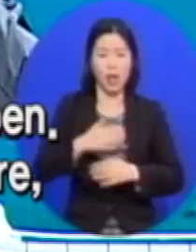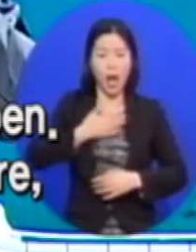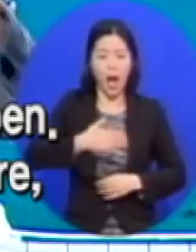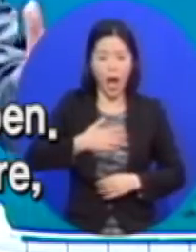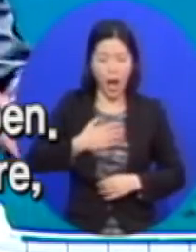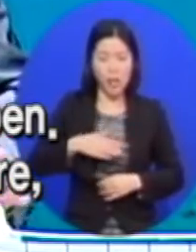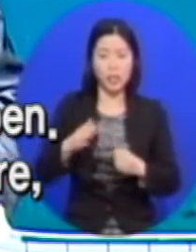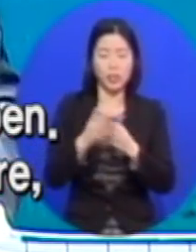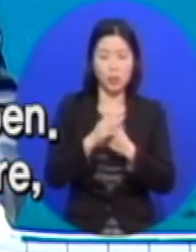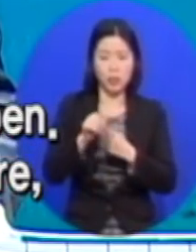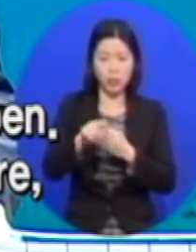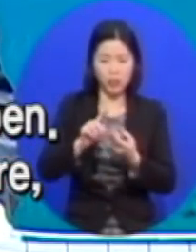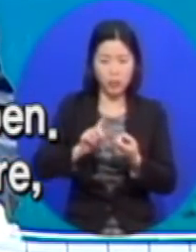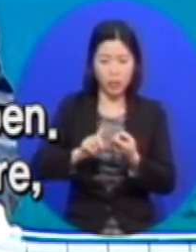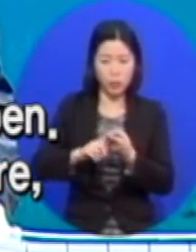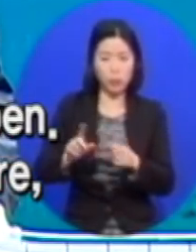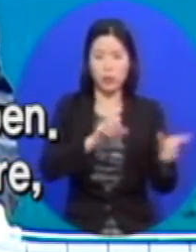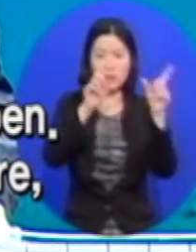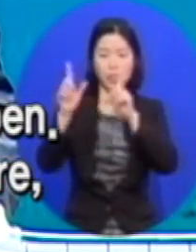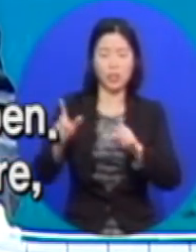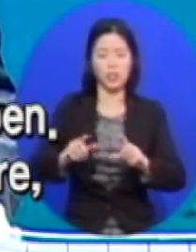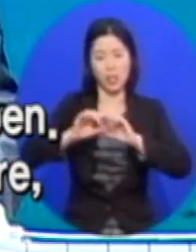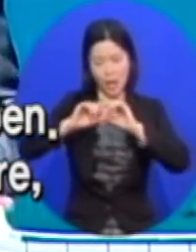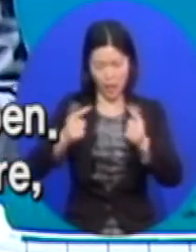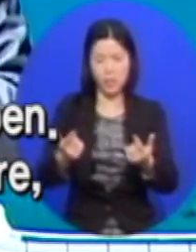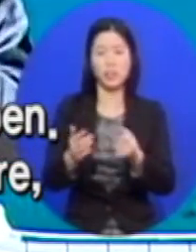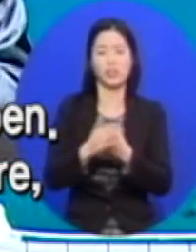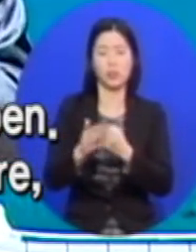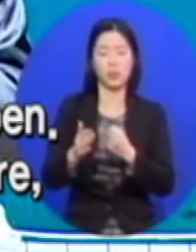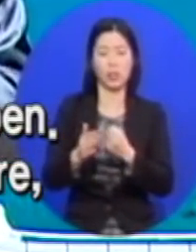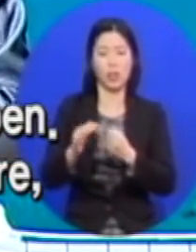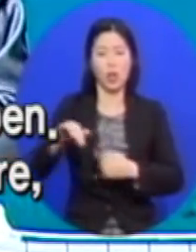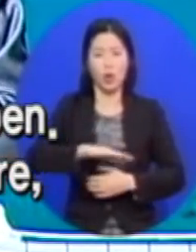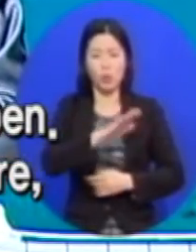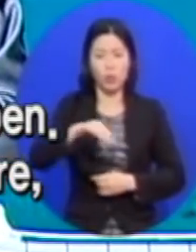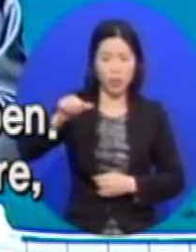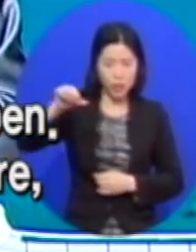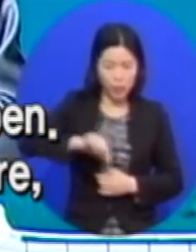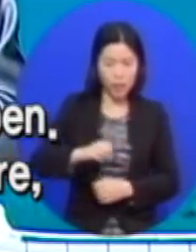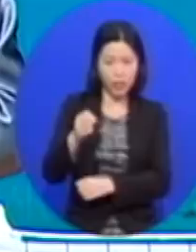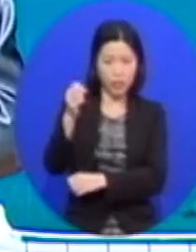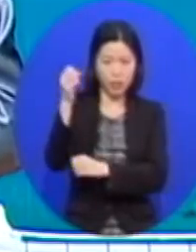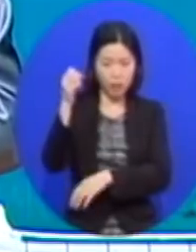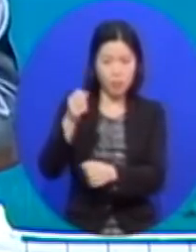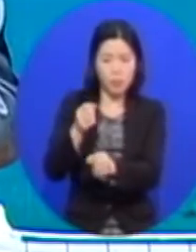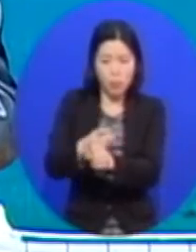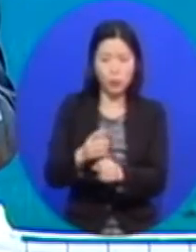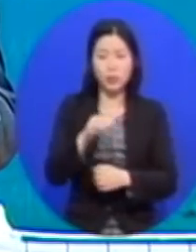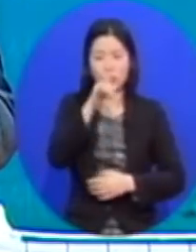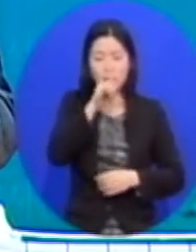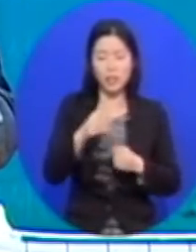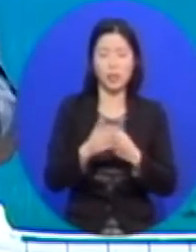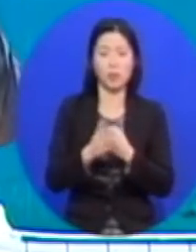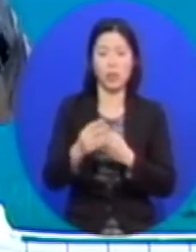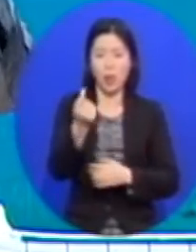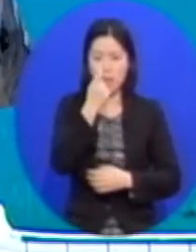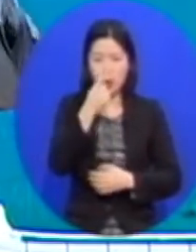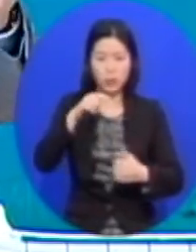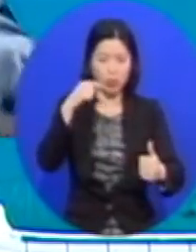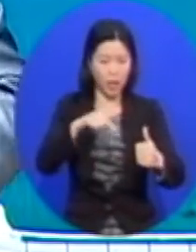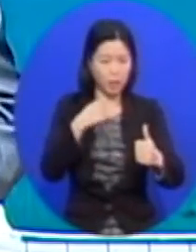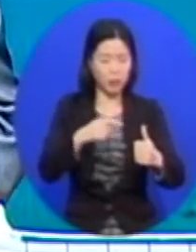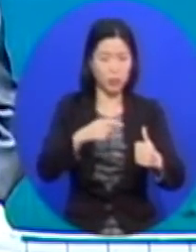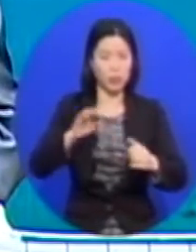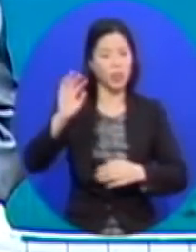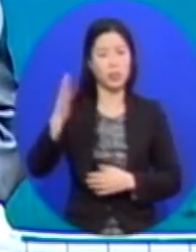그대로 사라지는 게 아니란 말입니다 우리가 타락한 본성 이기 때문에 배워서 가르쳐서 들 수 있는